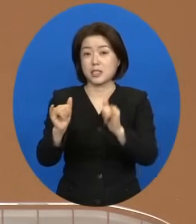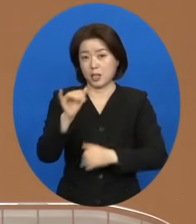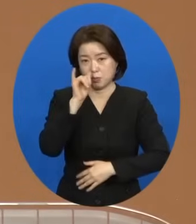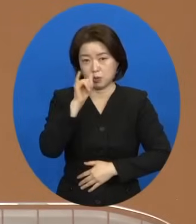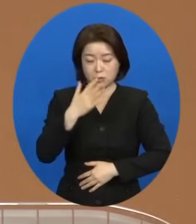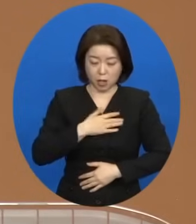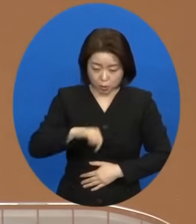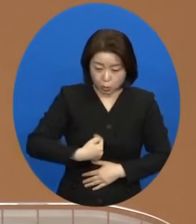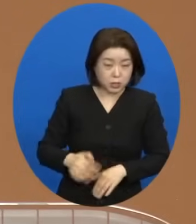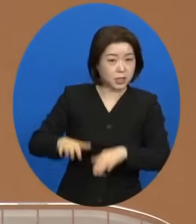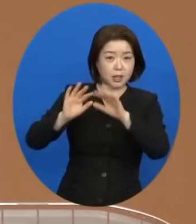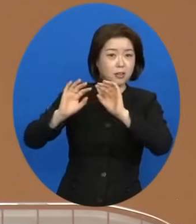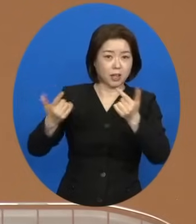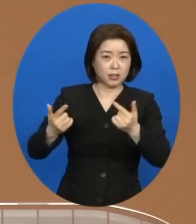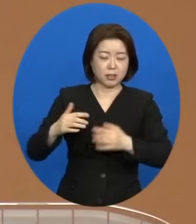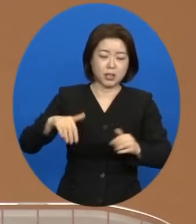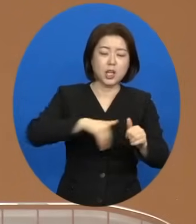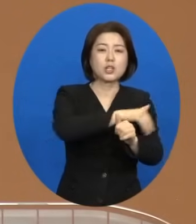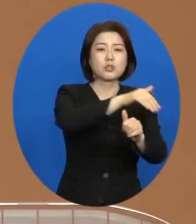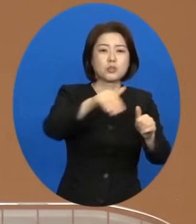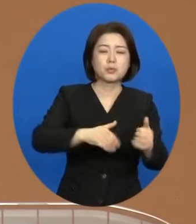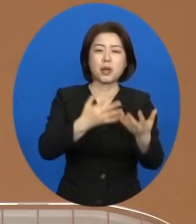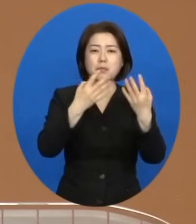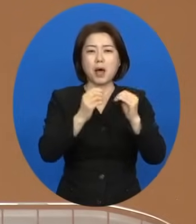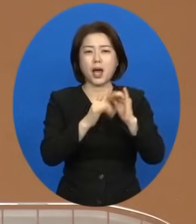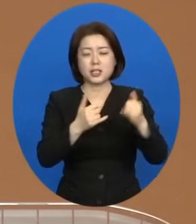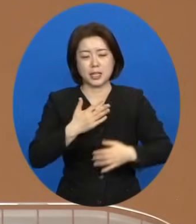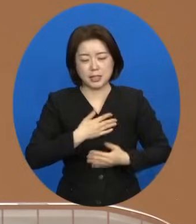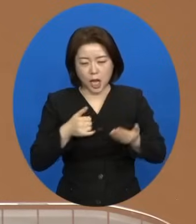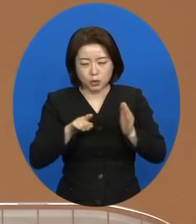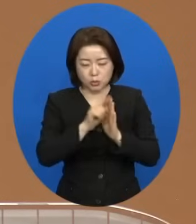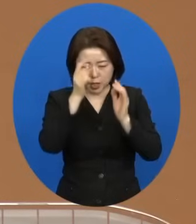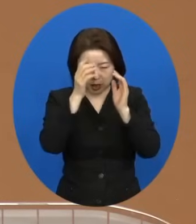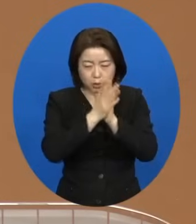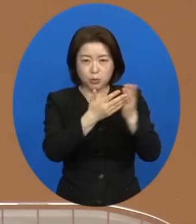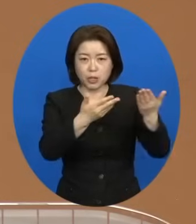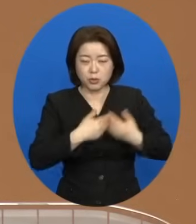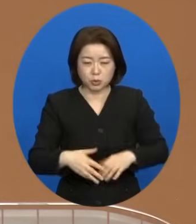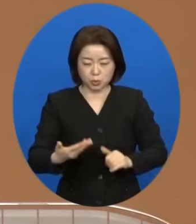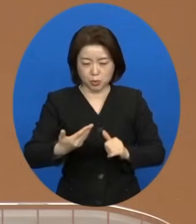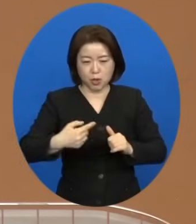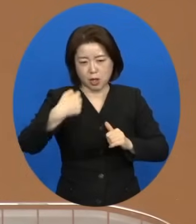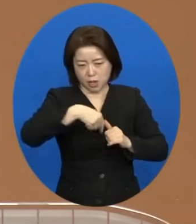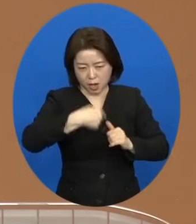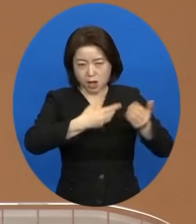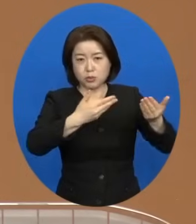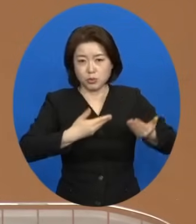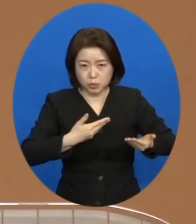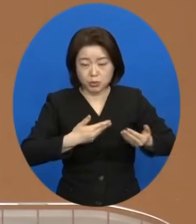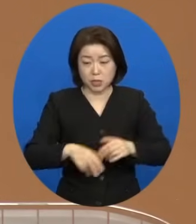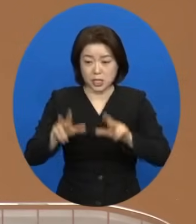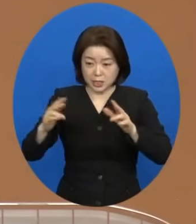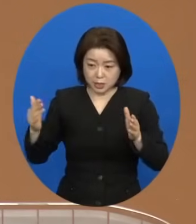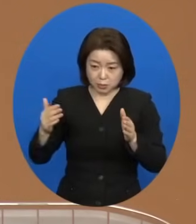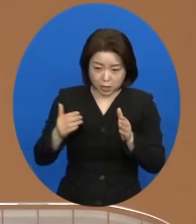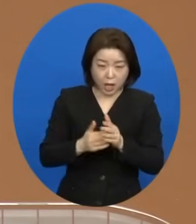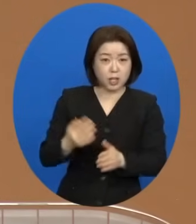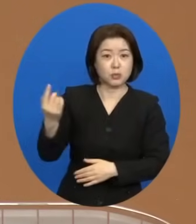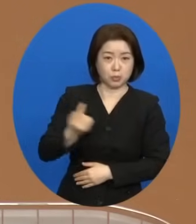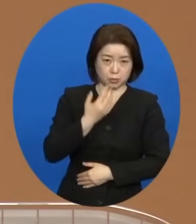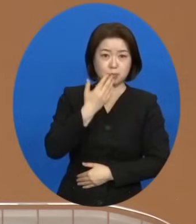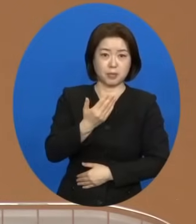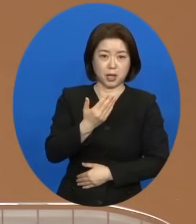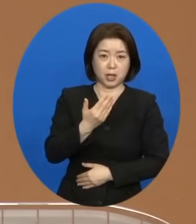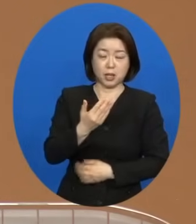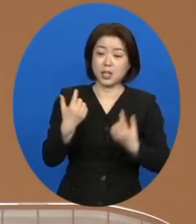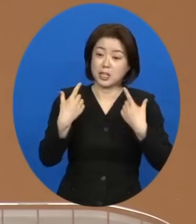않았습니다 제 주의 많은 분들이 저를 위해 기도해 주시고 저를 양육해 주셔서 제가 그나마 지금까지 온 것이고 여전히 저는